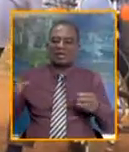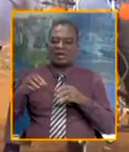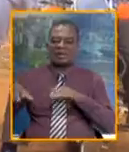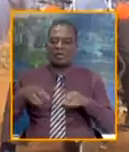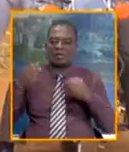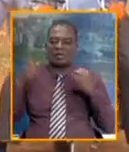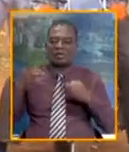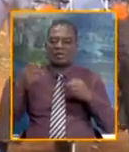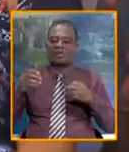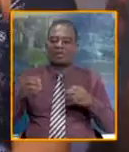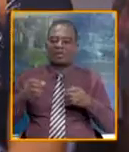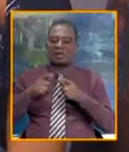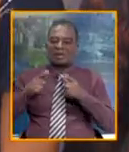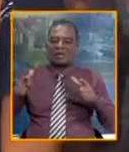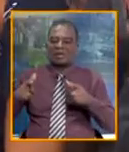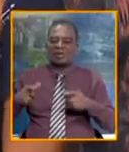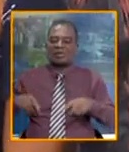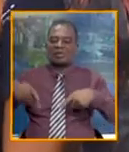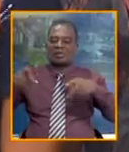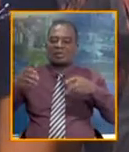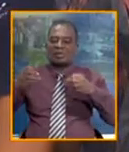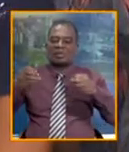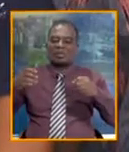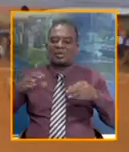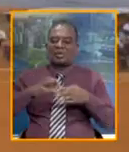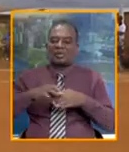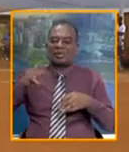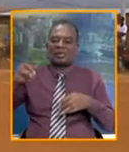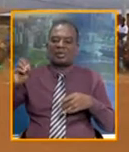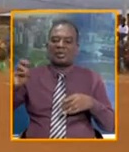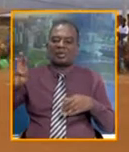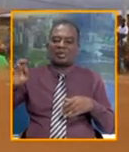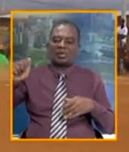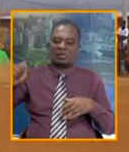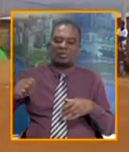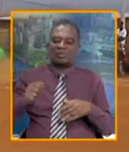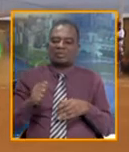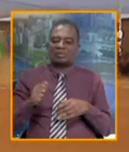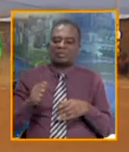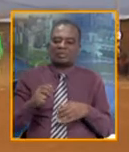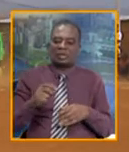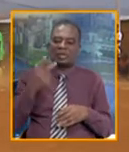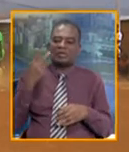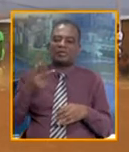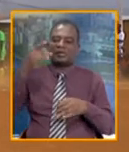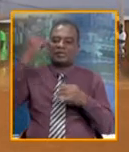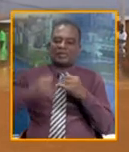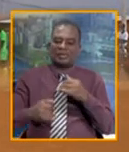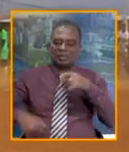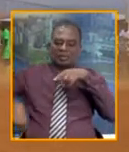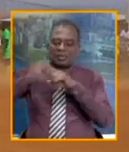de la jeunesse. Ce fut le cas au stade du centre de formation professionnelle où se déroulaient les deux finales de